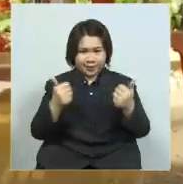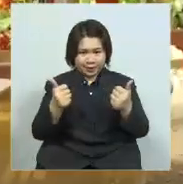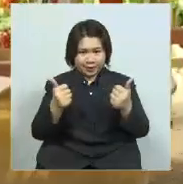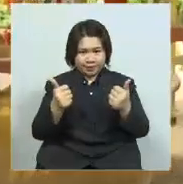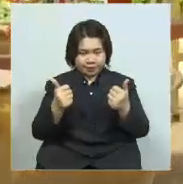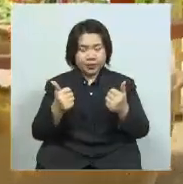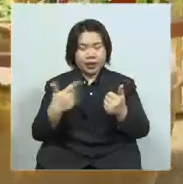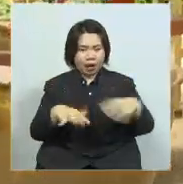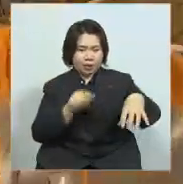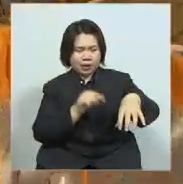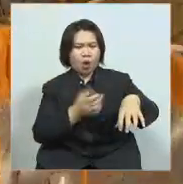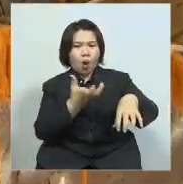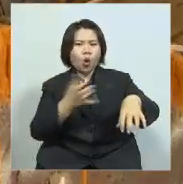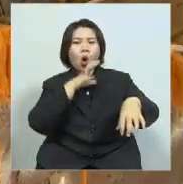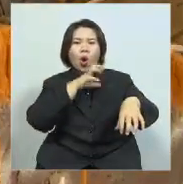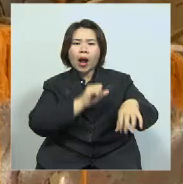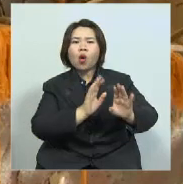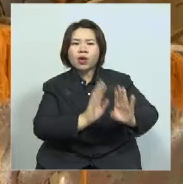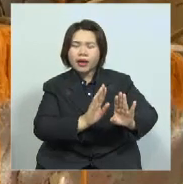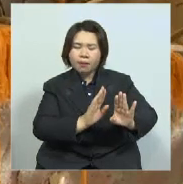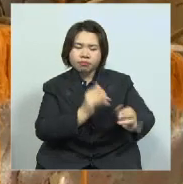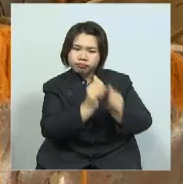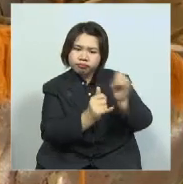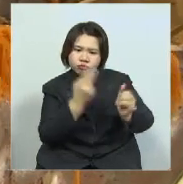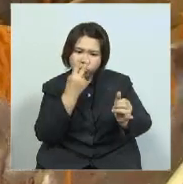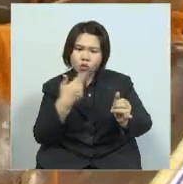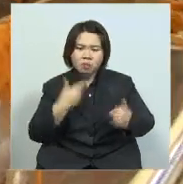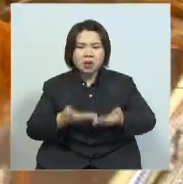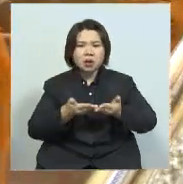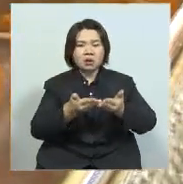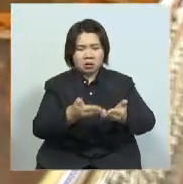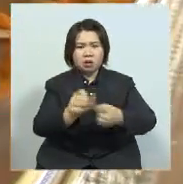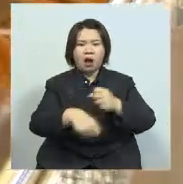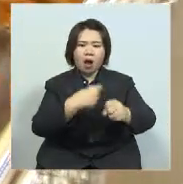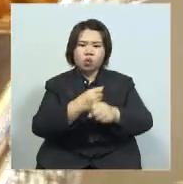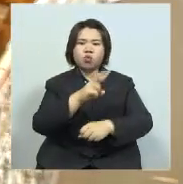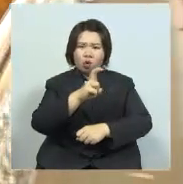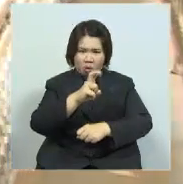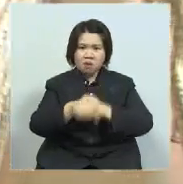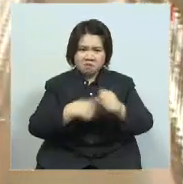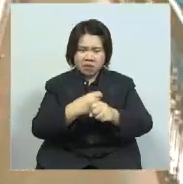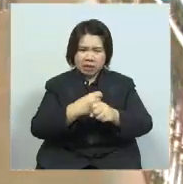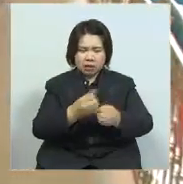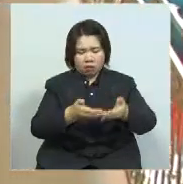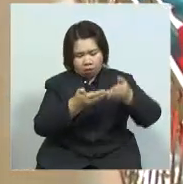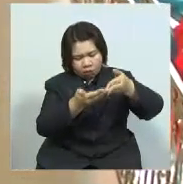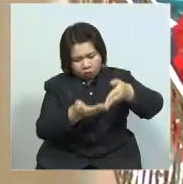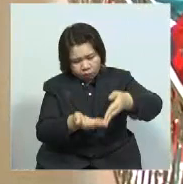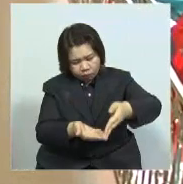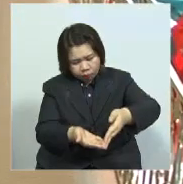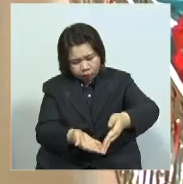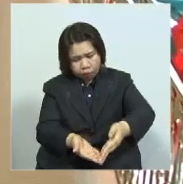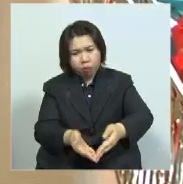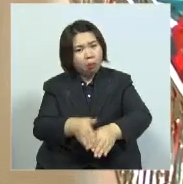และเยี่ยมชมพิพิธภัณฑ์ประจำวัดโพธารามซึ่งมีเรือกำปั่นโบราณอายุ200ปีจมในแม่น้ำโขงกว่า79ปีนะคะ